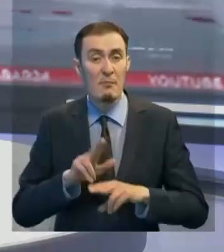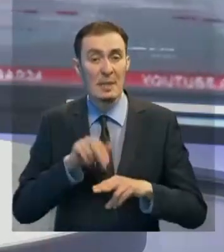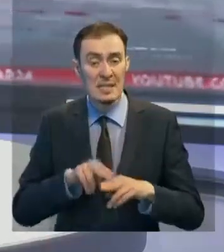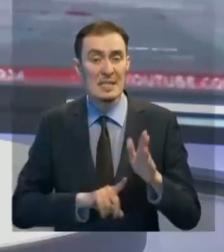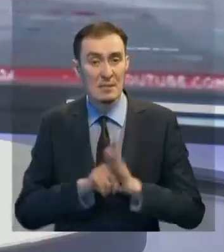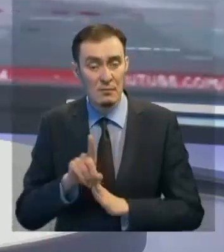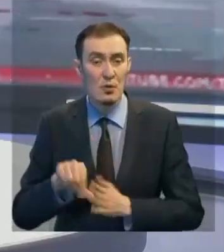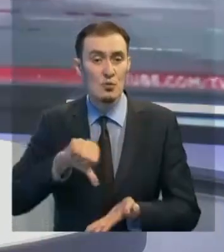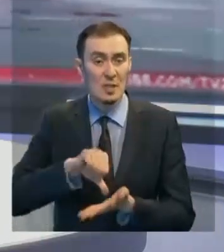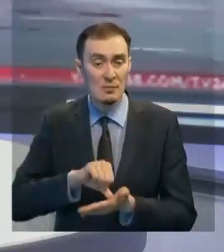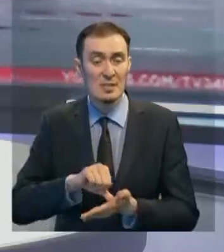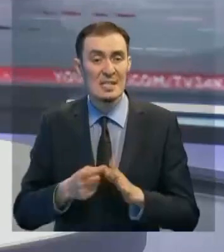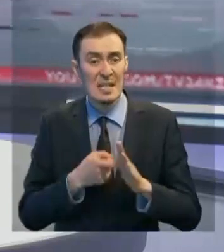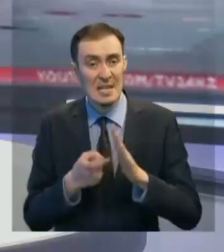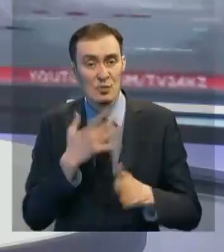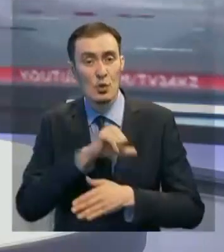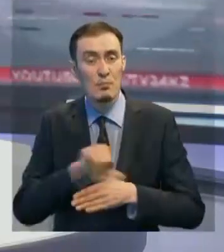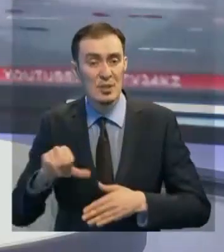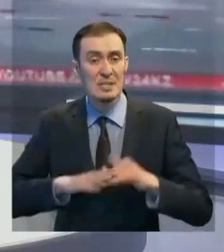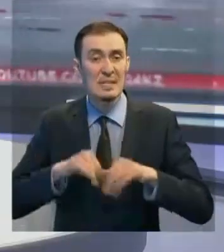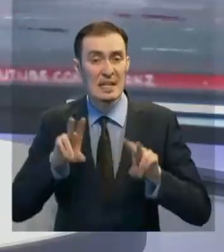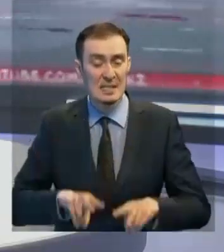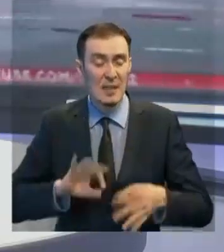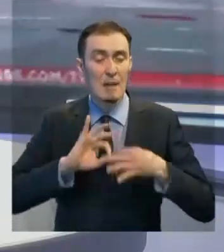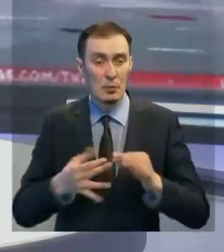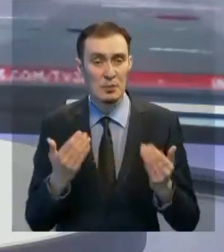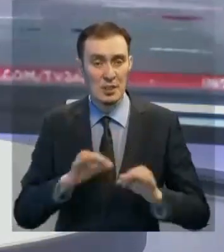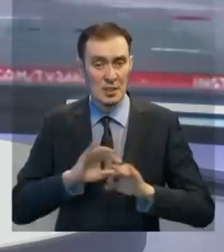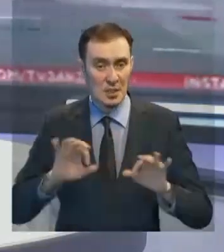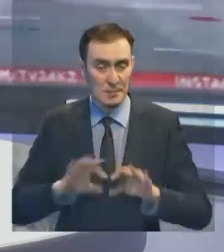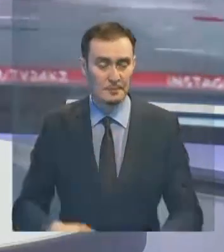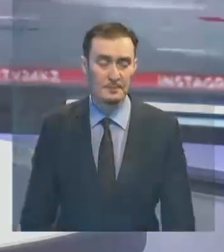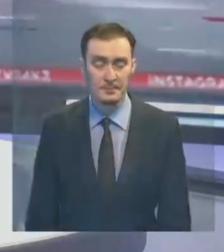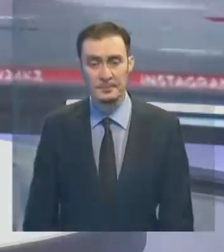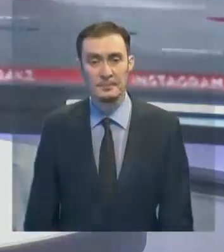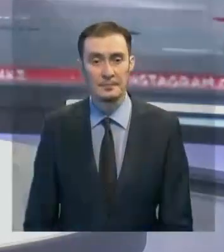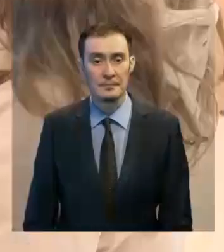намерены подключить к следствию зарубежных коллег подробности у ирины панфиловой